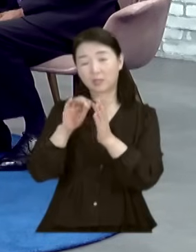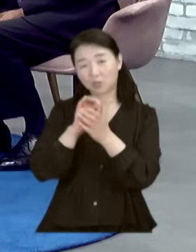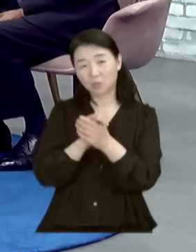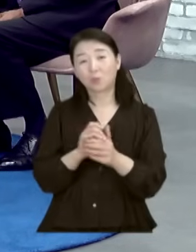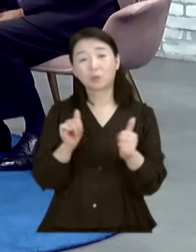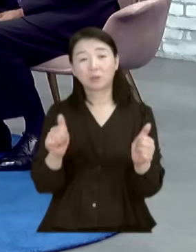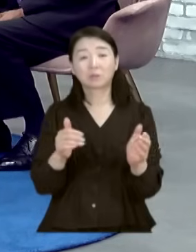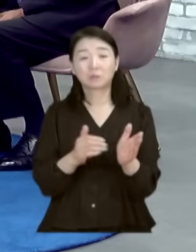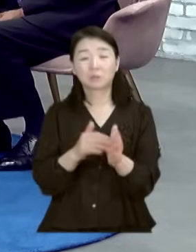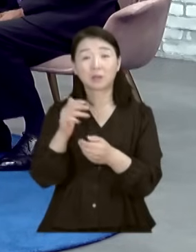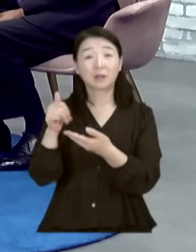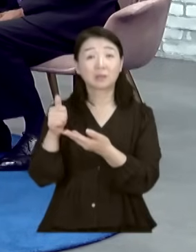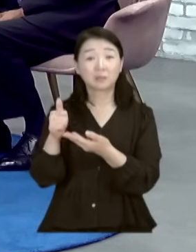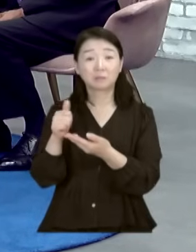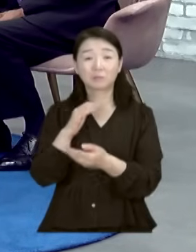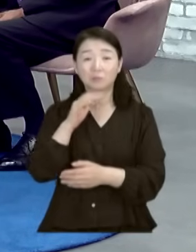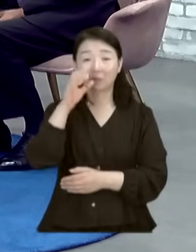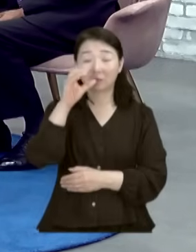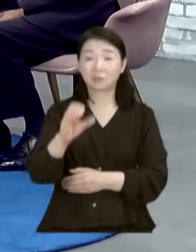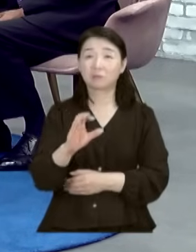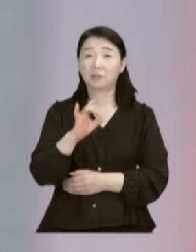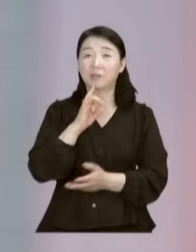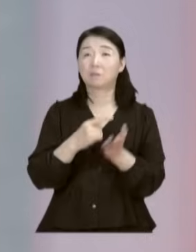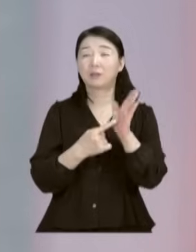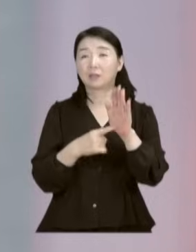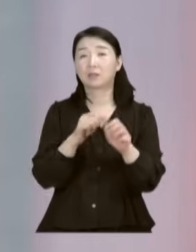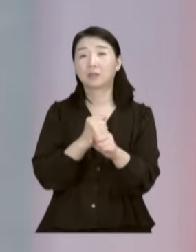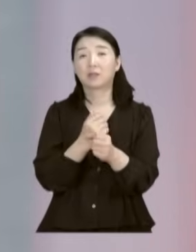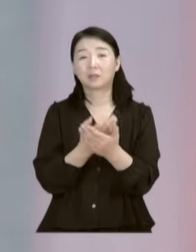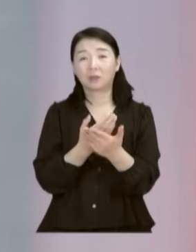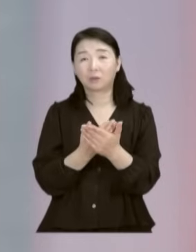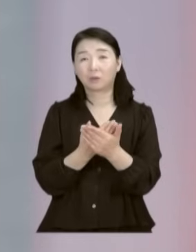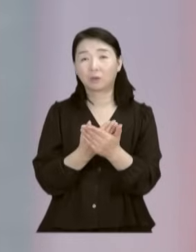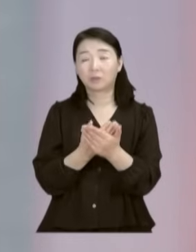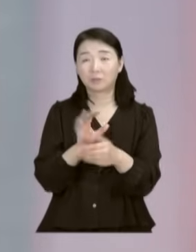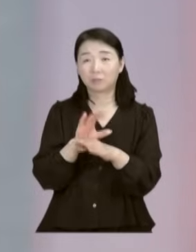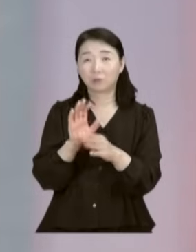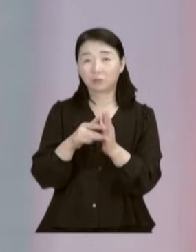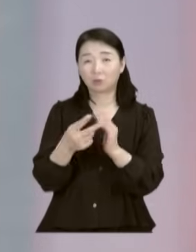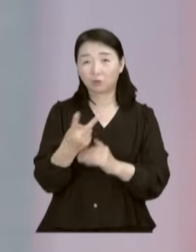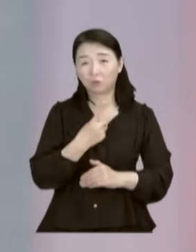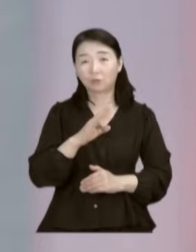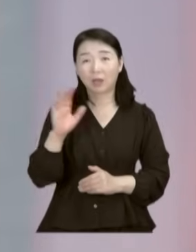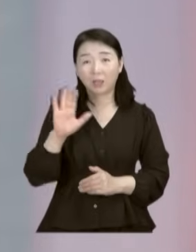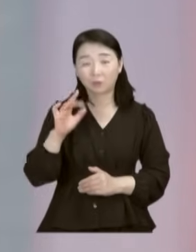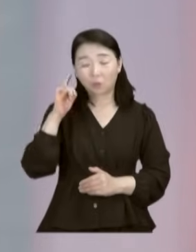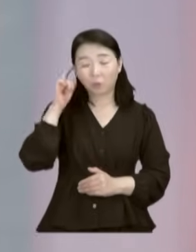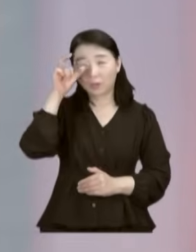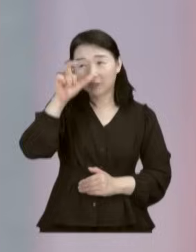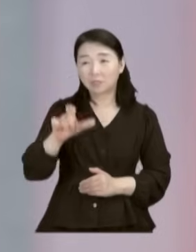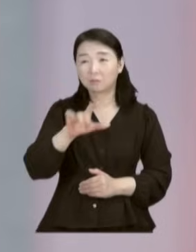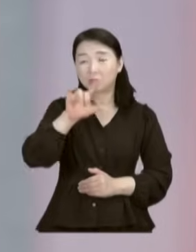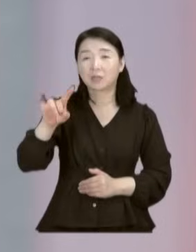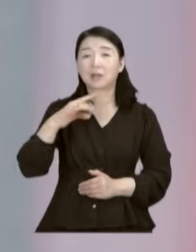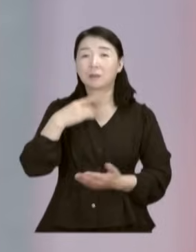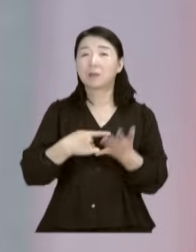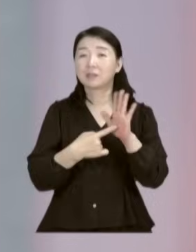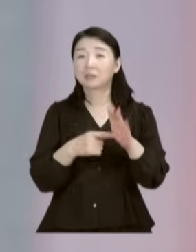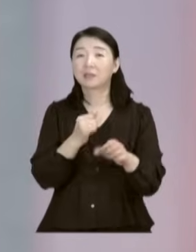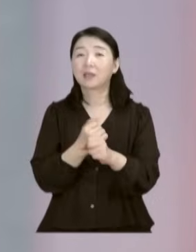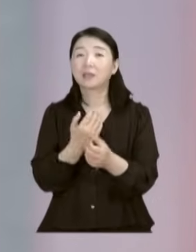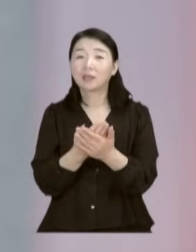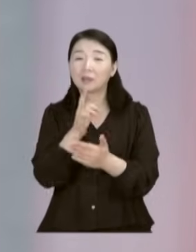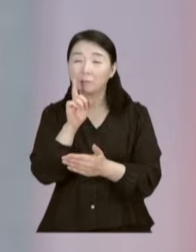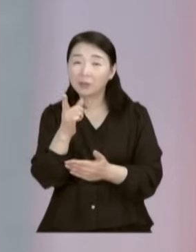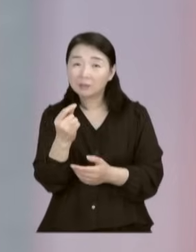동상이몽 하면서 정말 기도 많이 했거든요 하나님 십자가만 드러나게 달라고이 방송에서 저희 말고 십자가만 드러나게